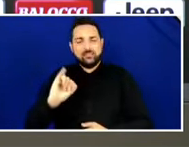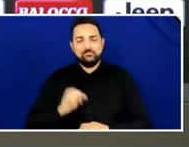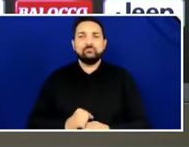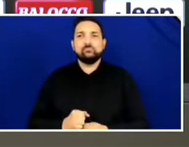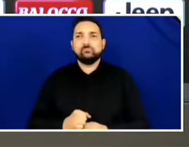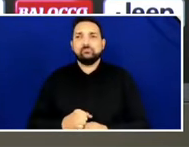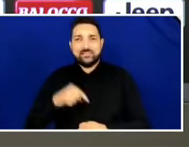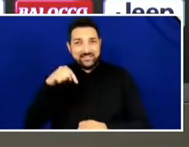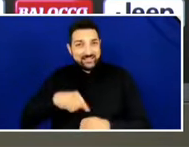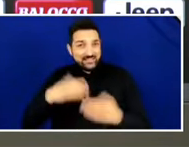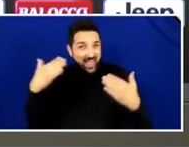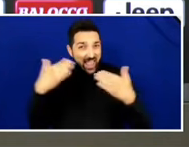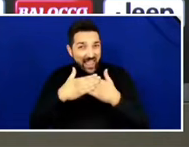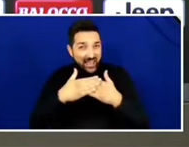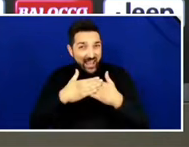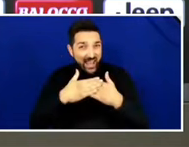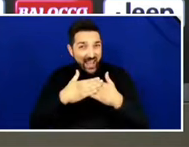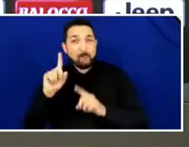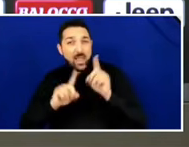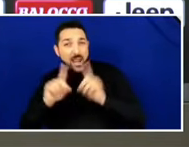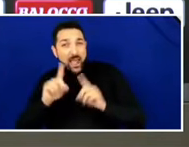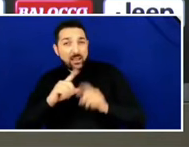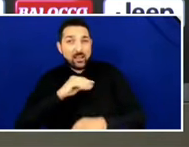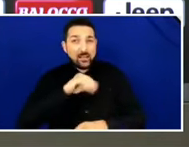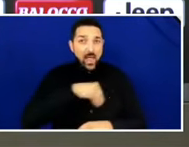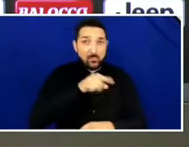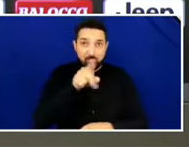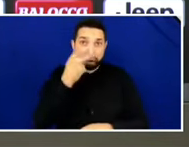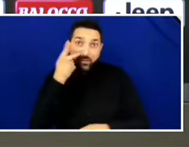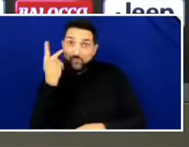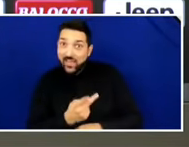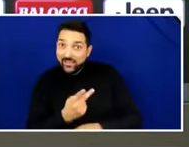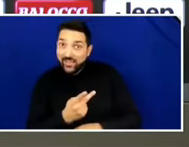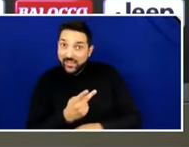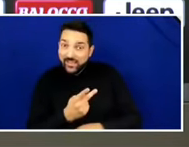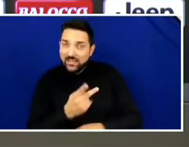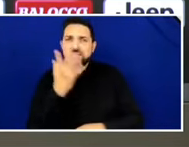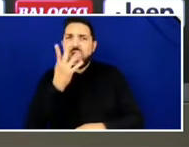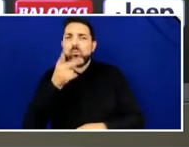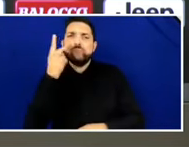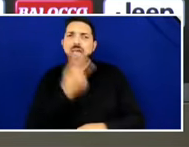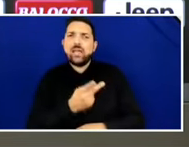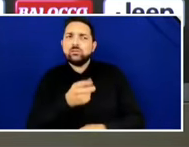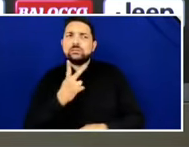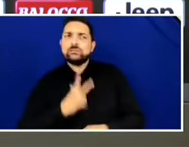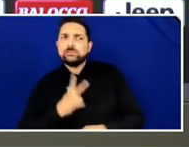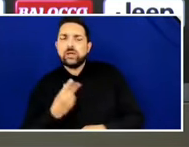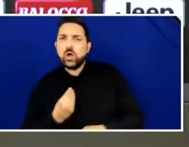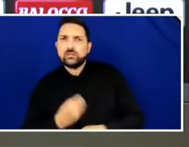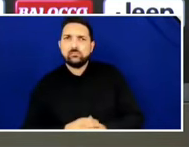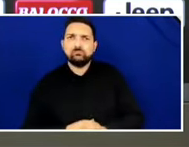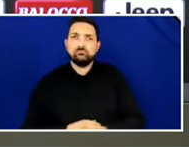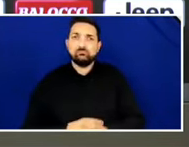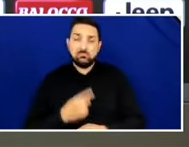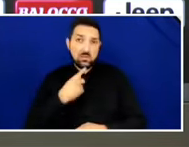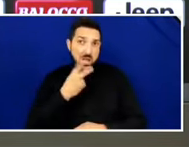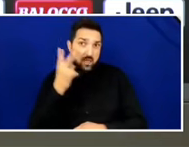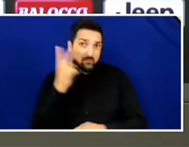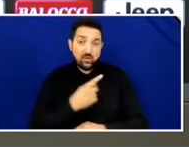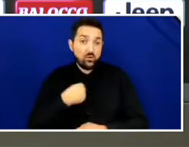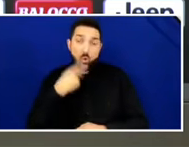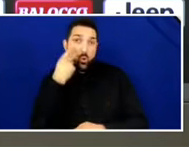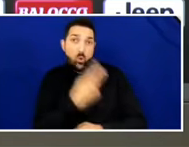Milan Napoli e se sì che cosa spera di vedere Non guarderò no Non